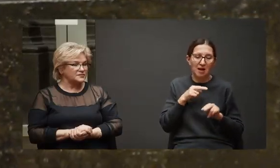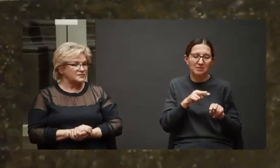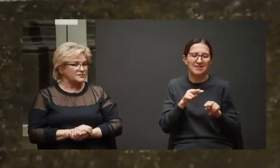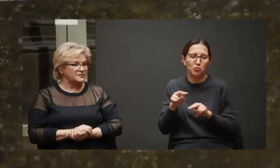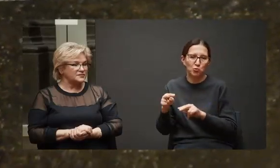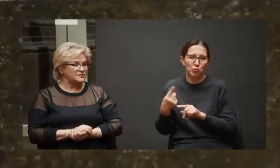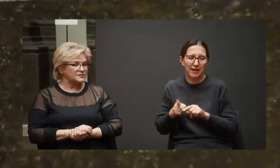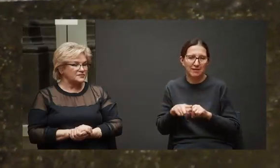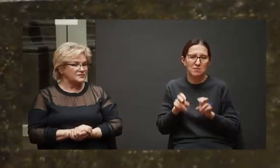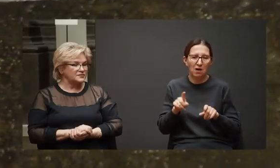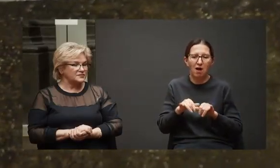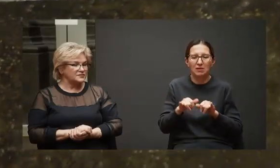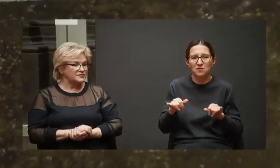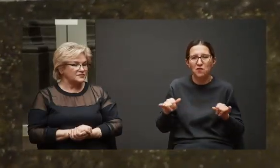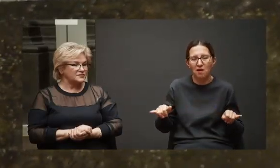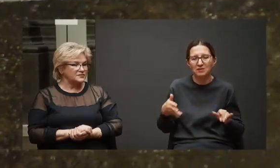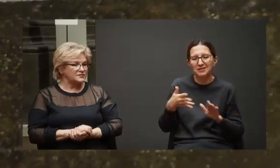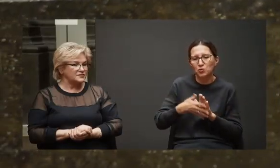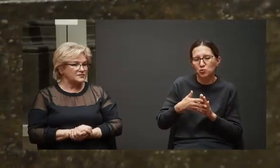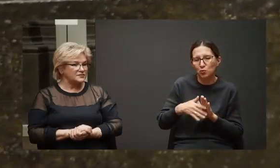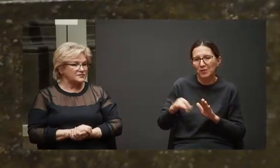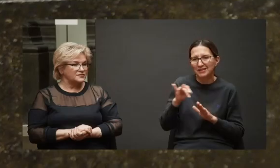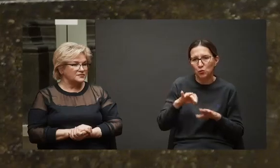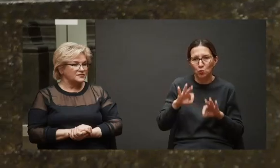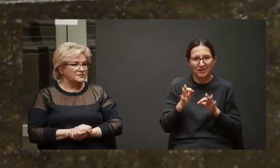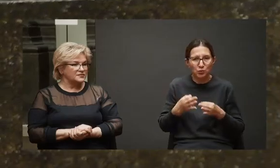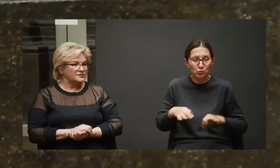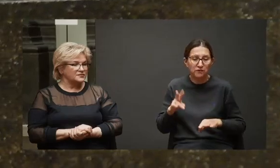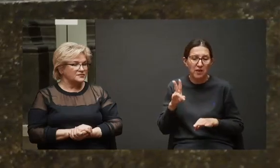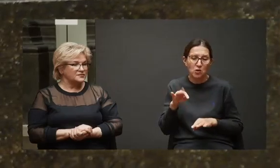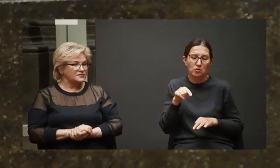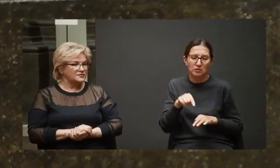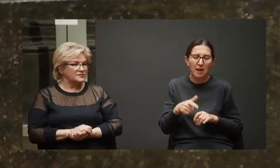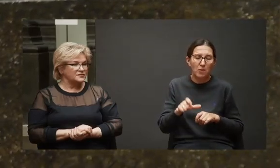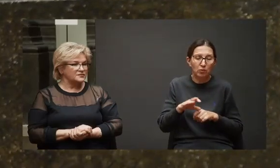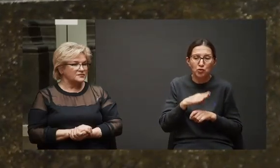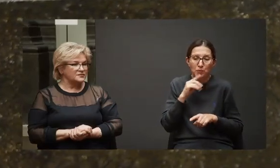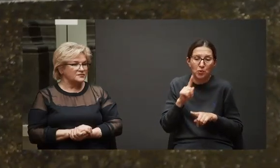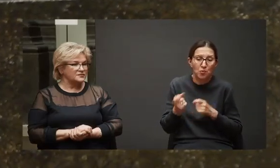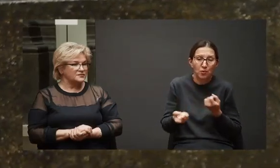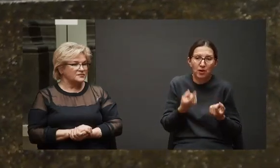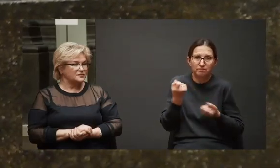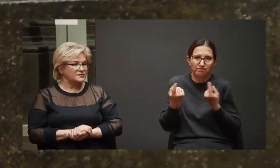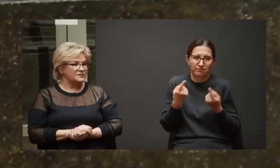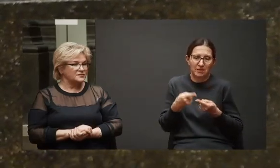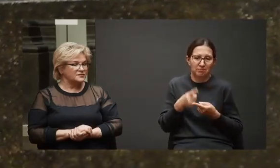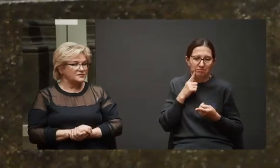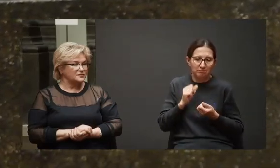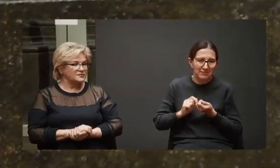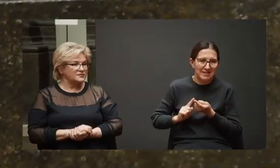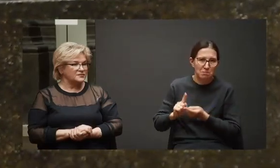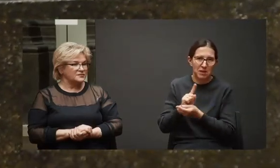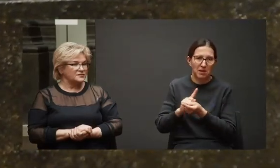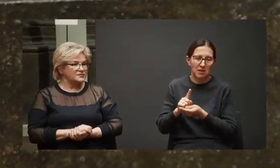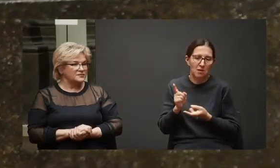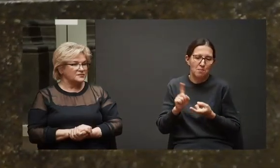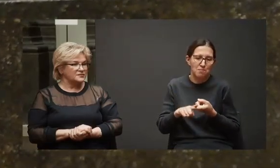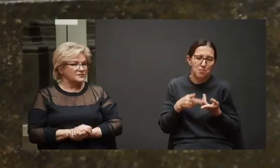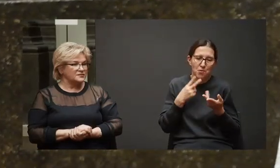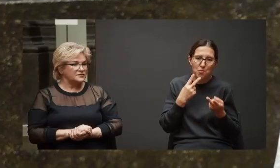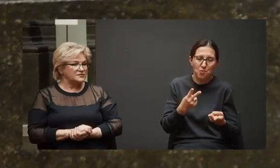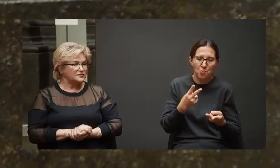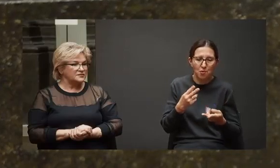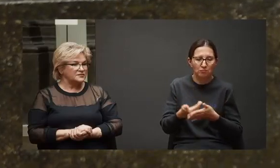развивается изучение истории искусства, но там очень много открытий и трансформаций происходит по отношению